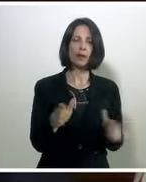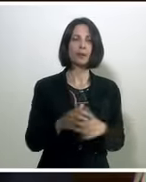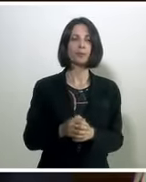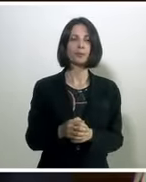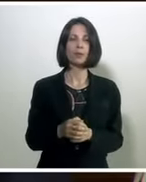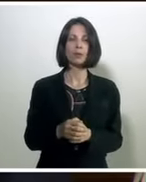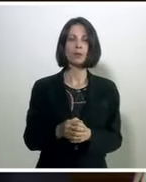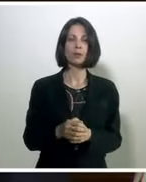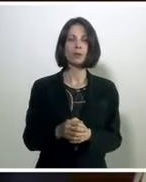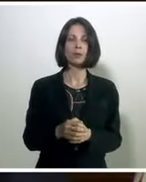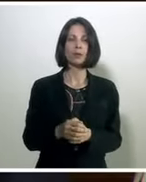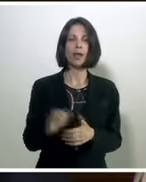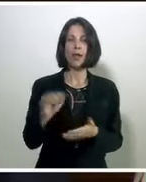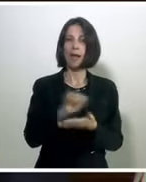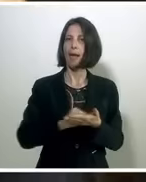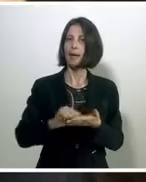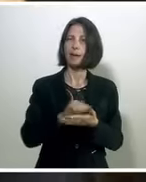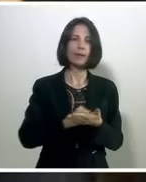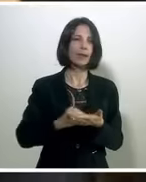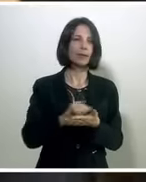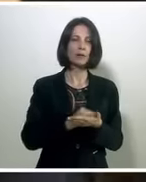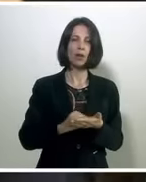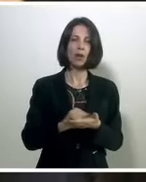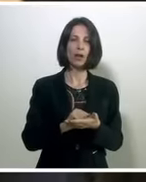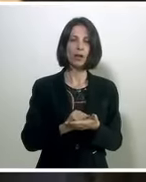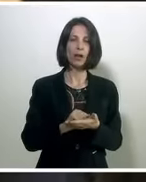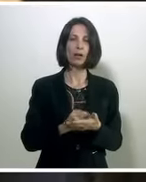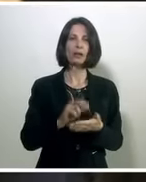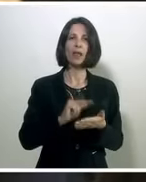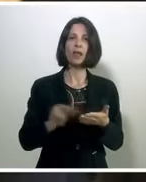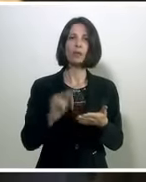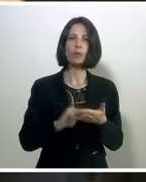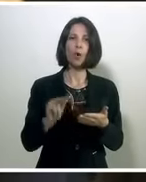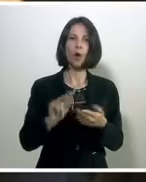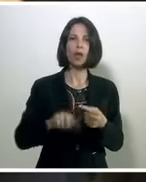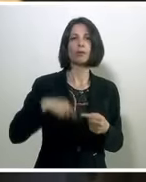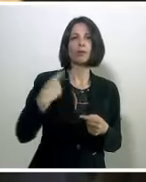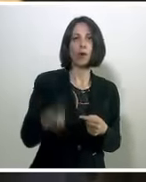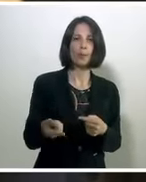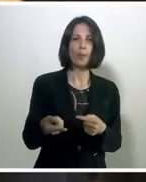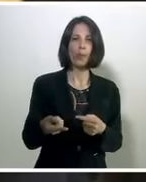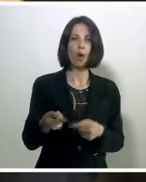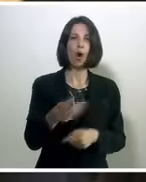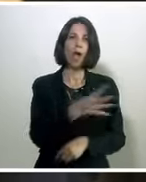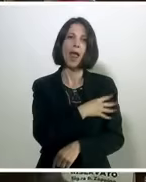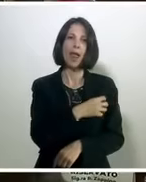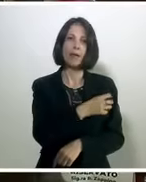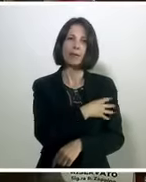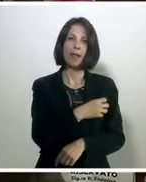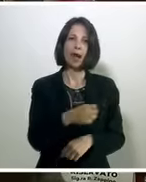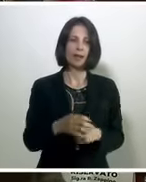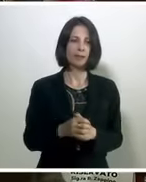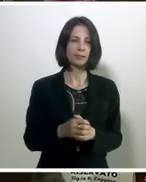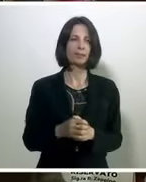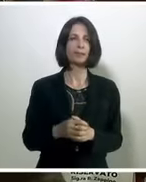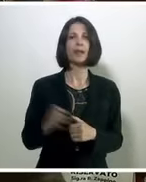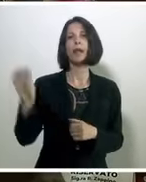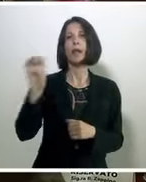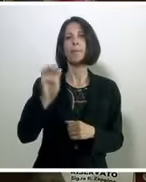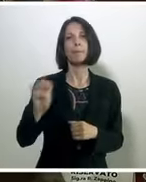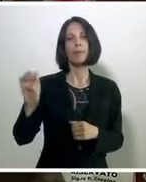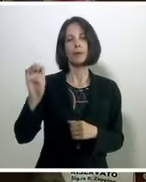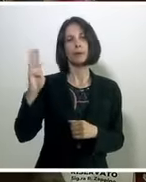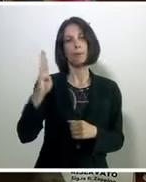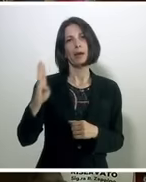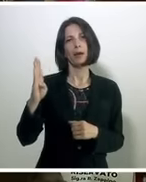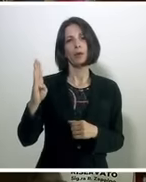Eliminazione della pluralità di scuole post elementari Berlinguer va però oltre nella sua relazione delineando quelli che sarebbero stati